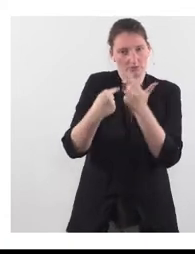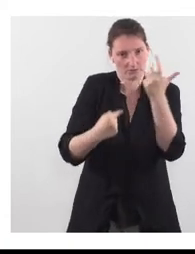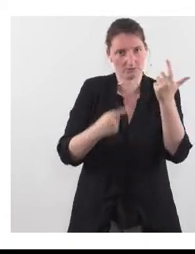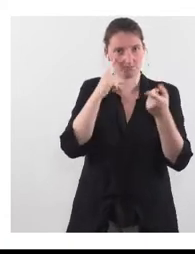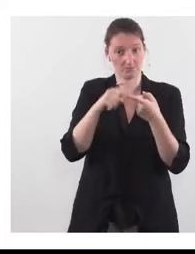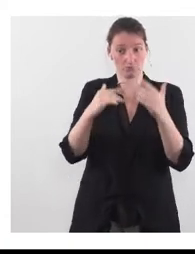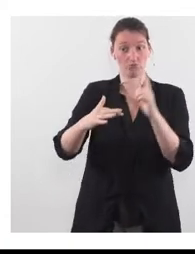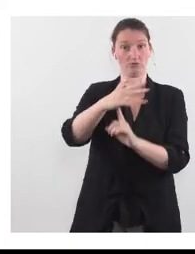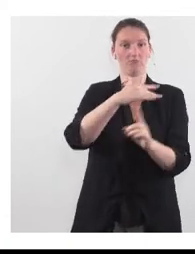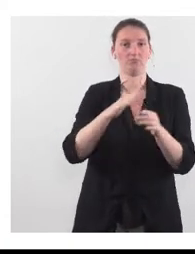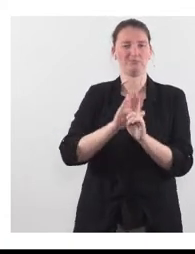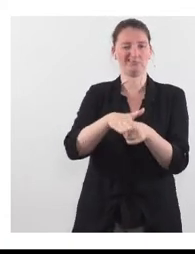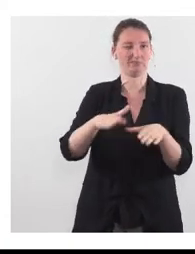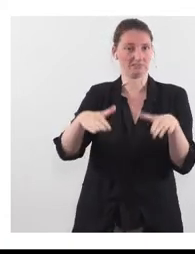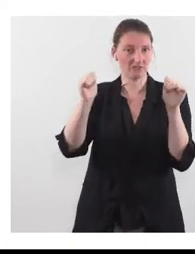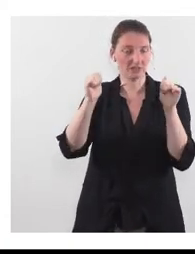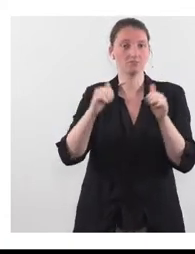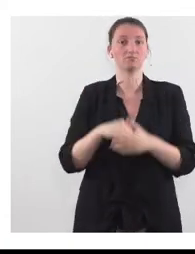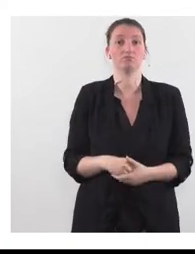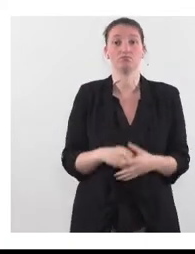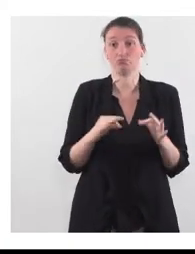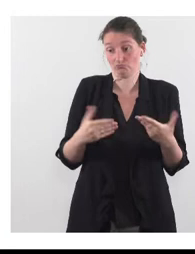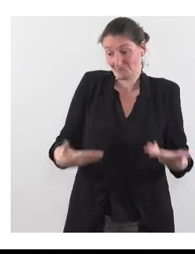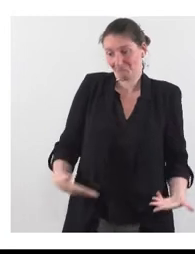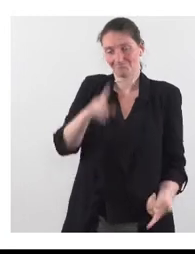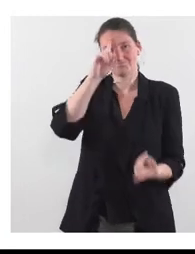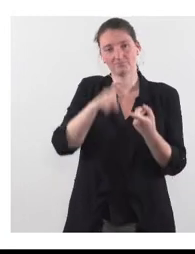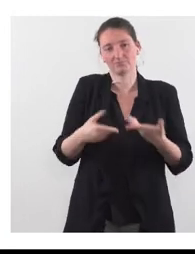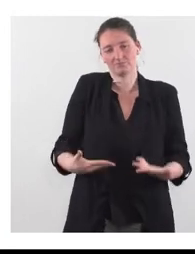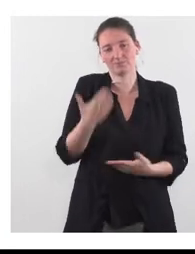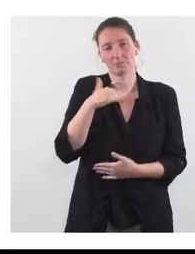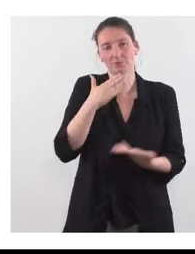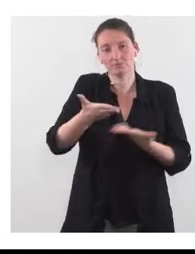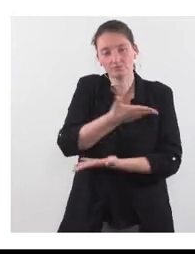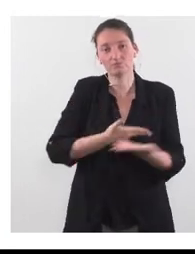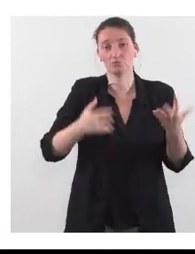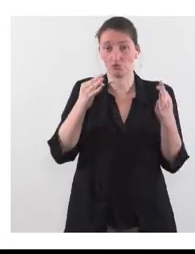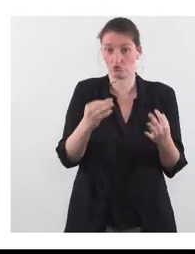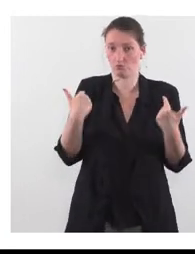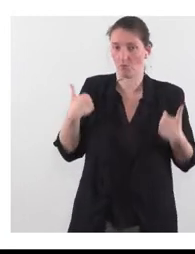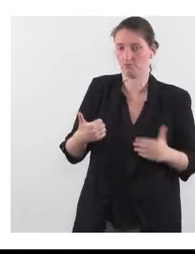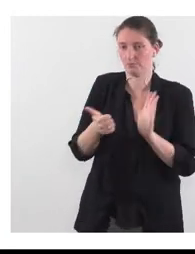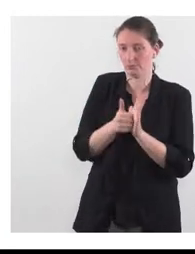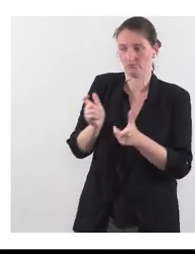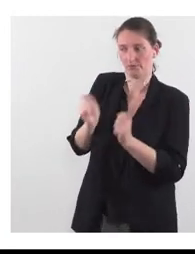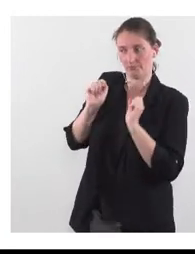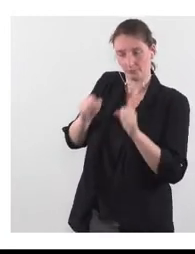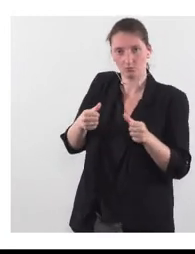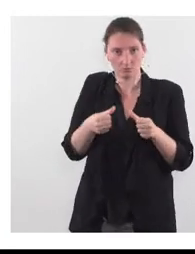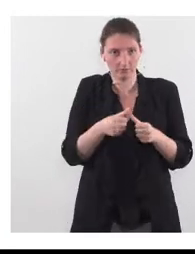dans la société. Pour notre discussion d'aujourd'hui, c'est justement le pouvoir d'enquête dans les